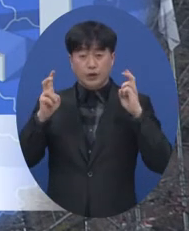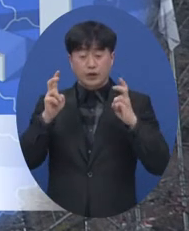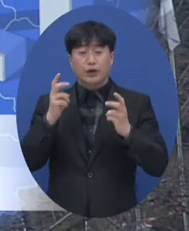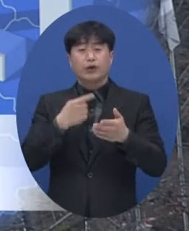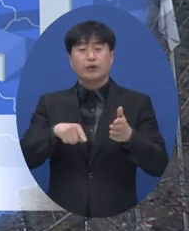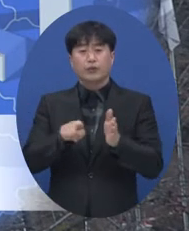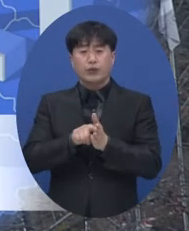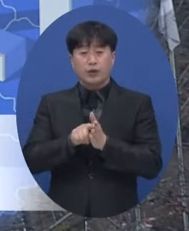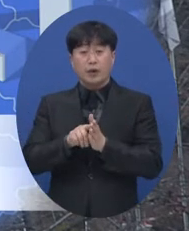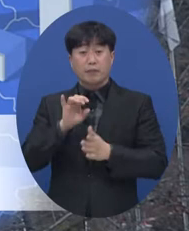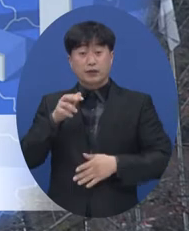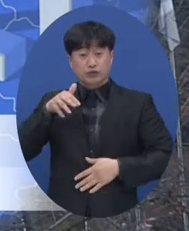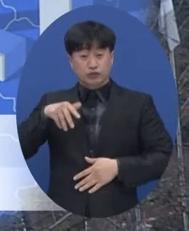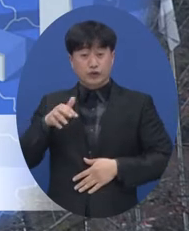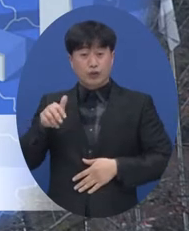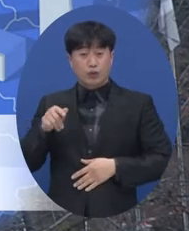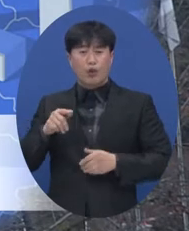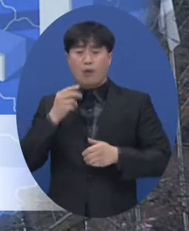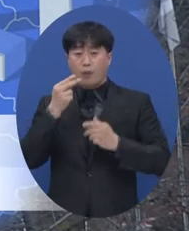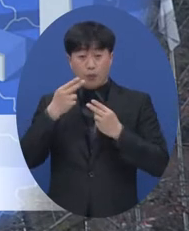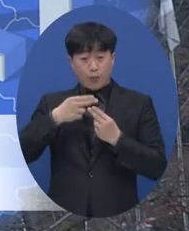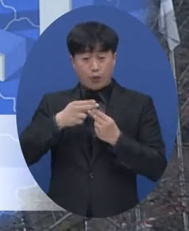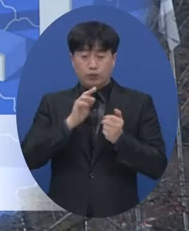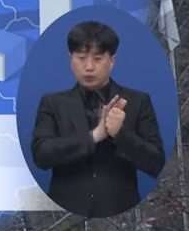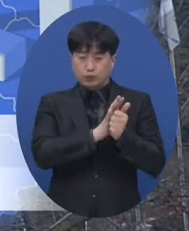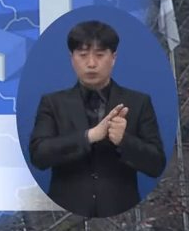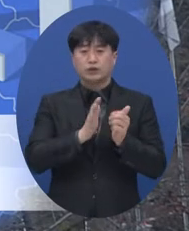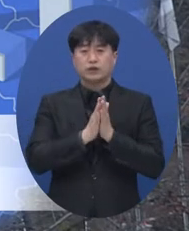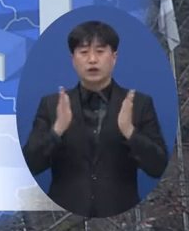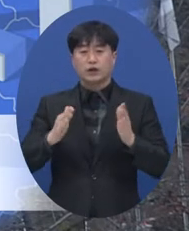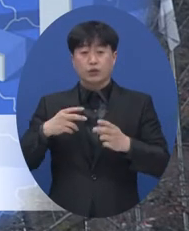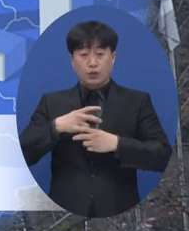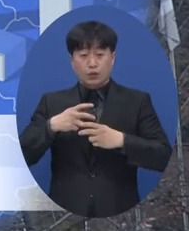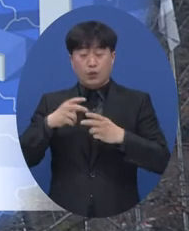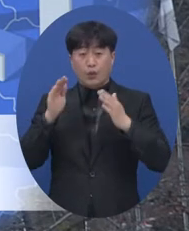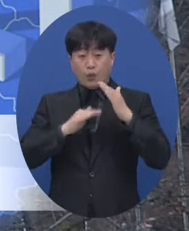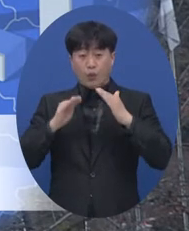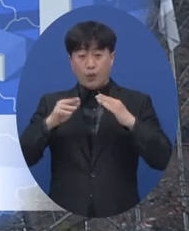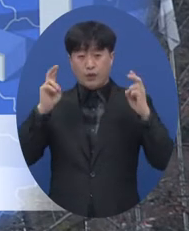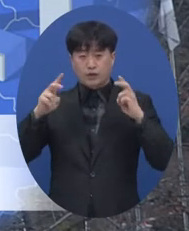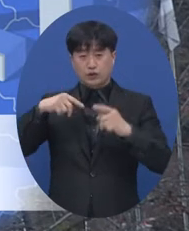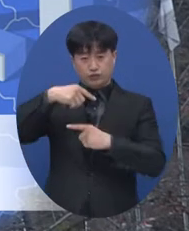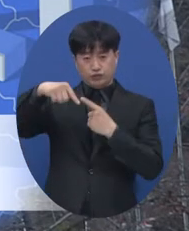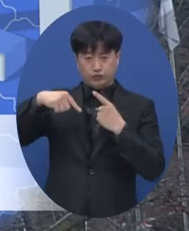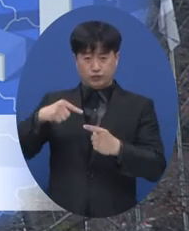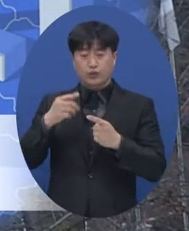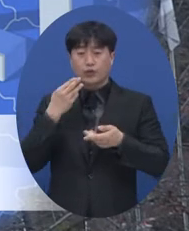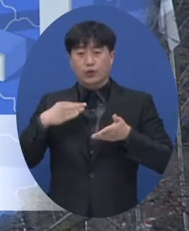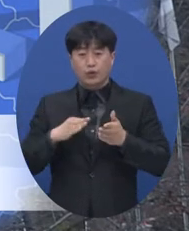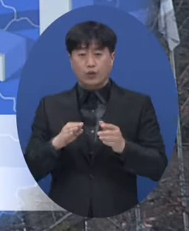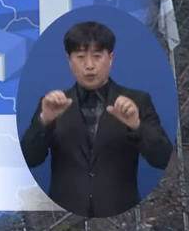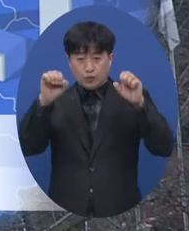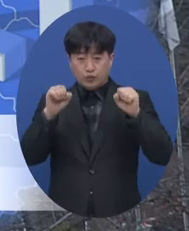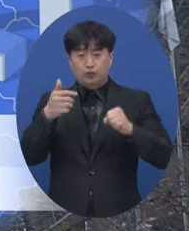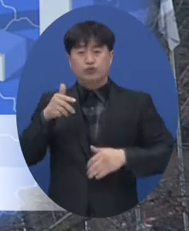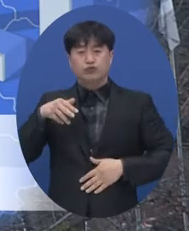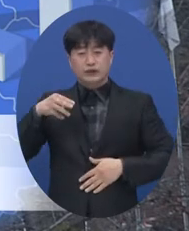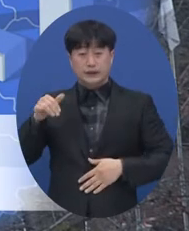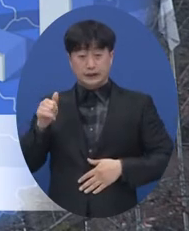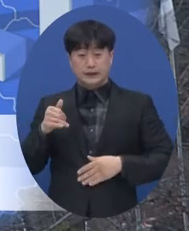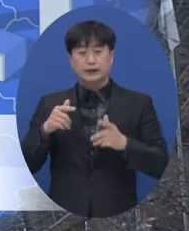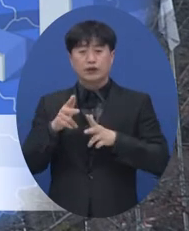채권 보험료 지원 에 들어갑니다 이밖에도 경계 교통 공사를 본격 운영 하고 경기도 0 스포츠 유지 사업을